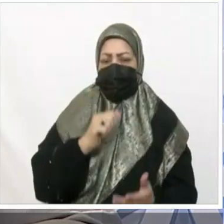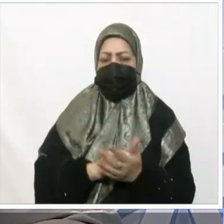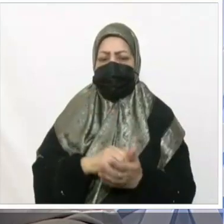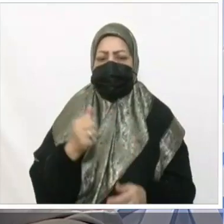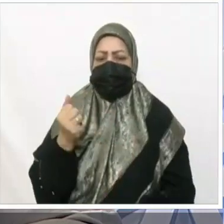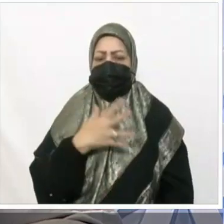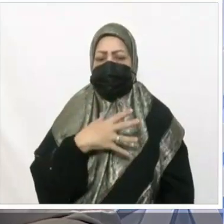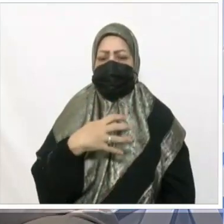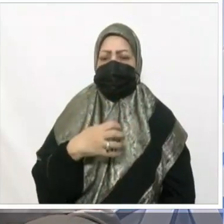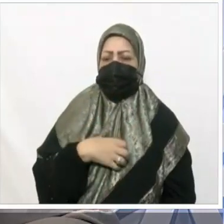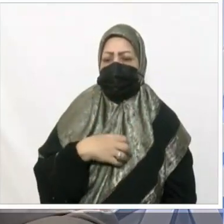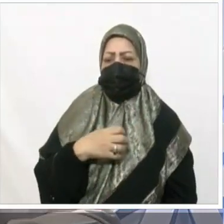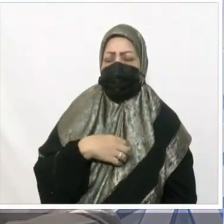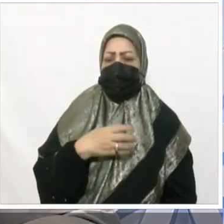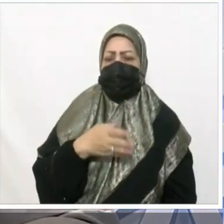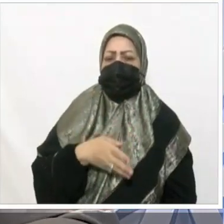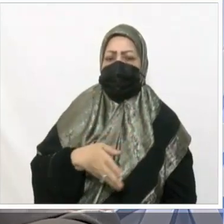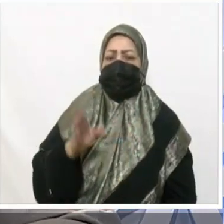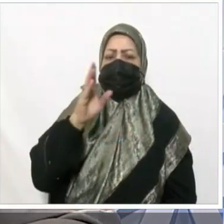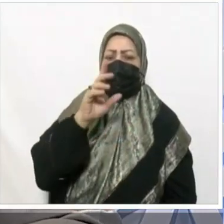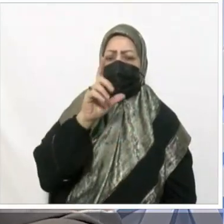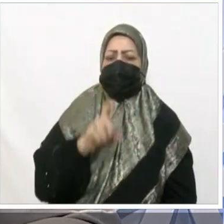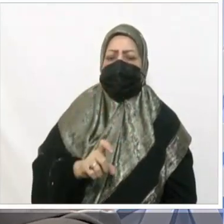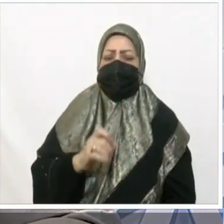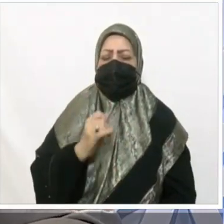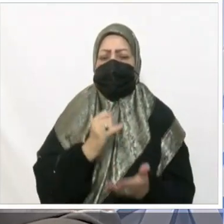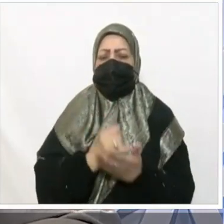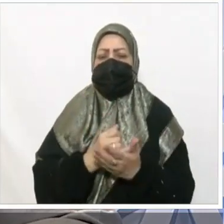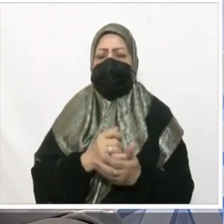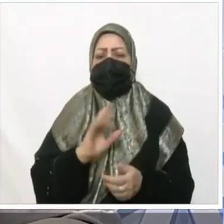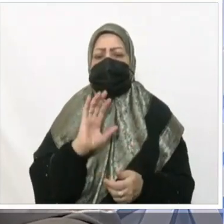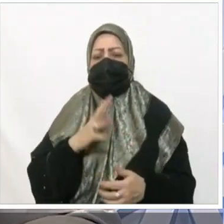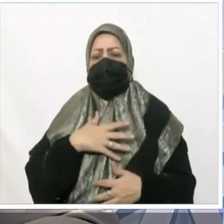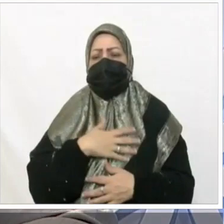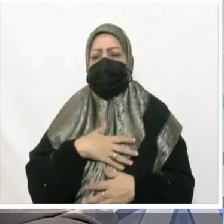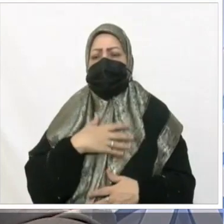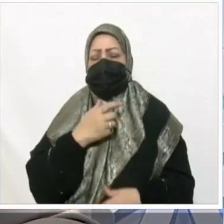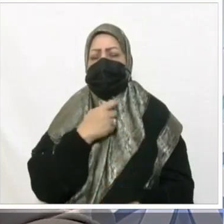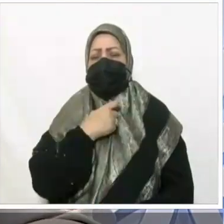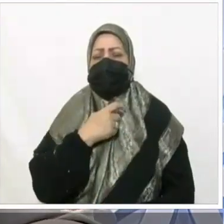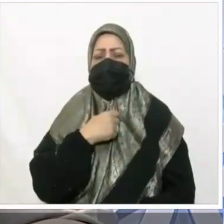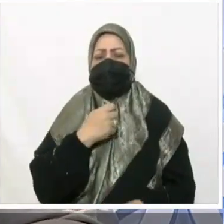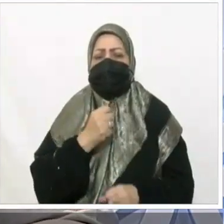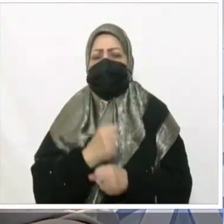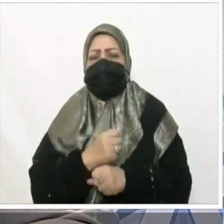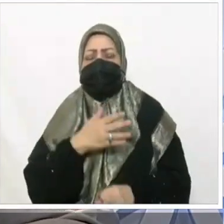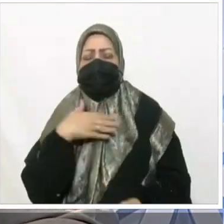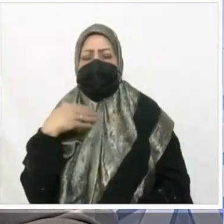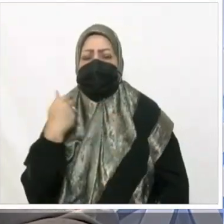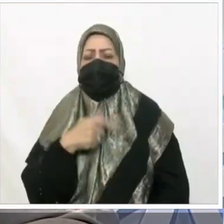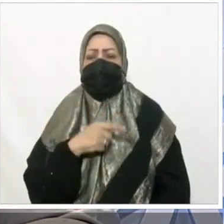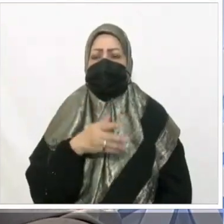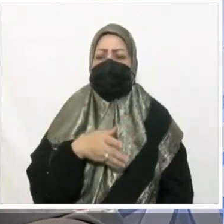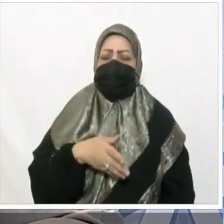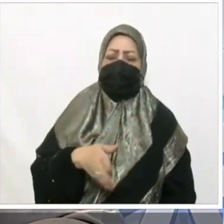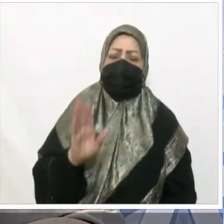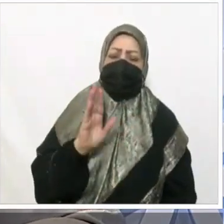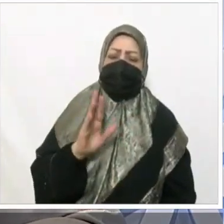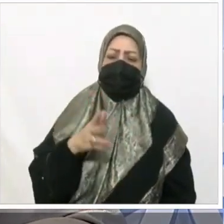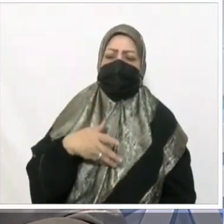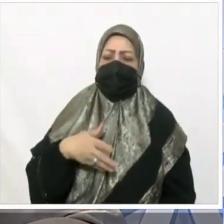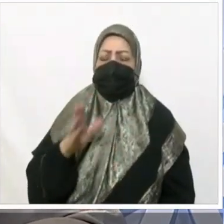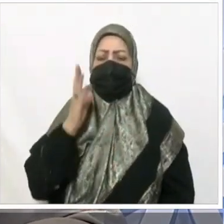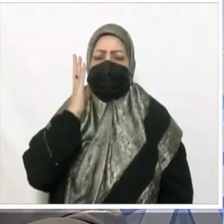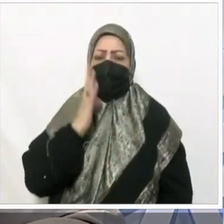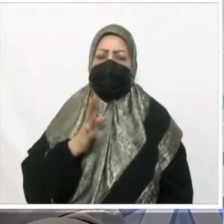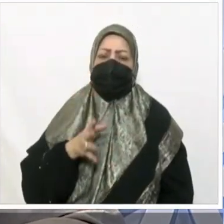يحرص على الغسل يوم الجمعة لأنه يشتغل في سوق أو كذا، فقال أني يدوبك اللحق على الصلاة. فقلت له سبحان الله هذا